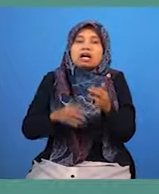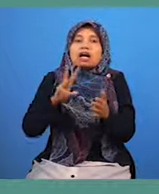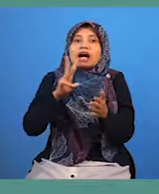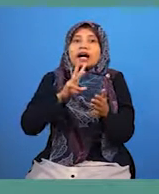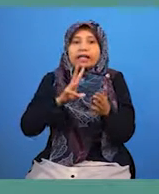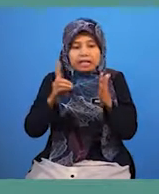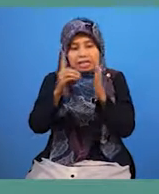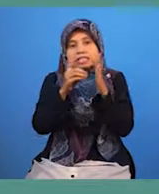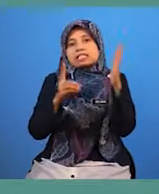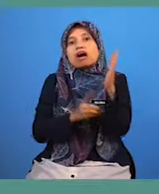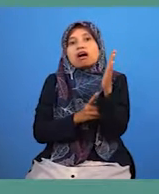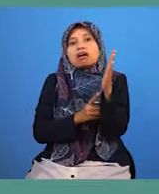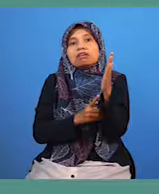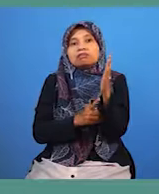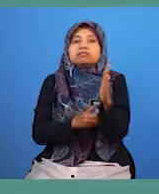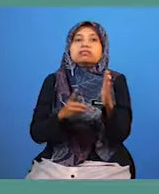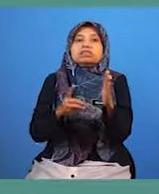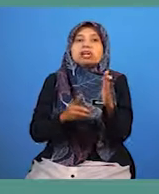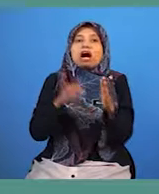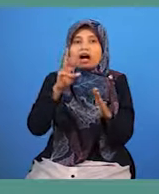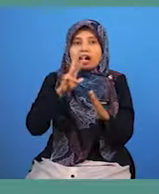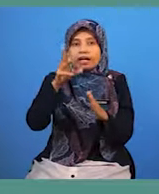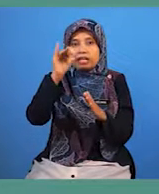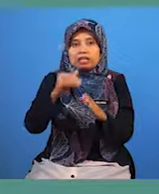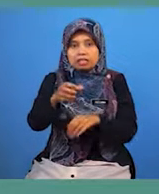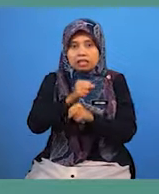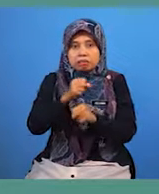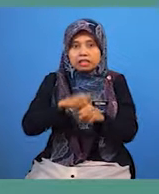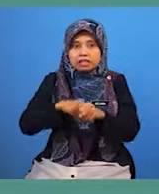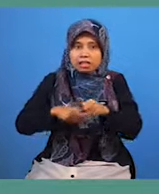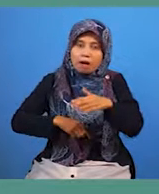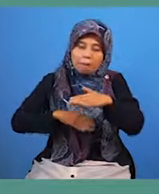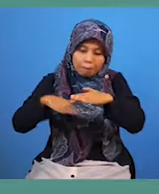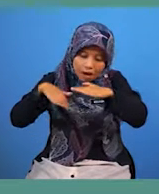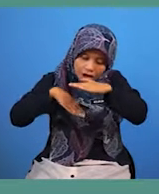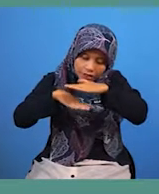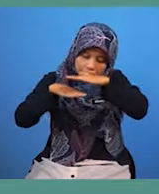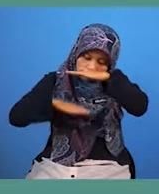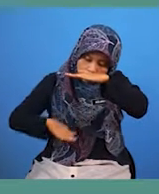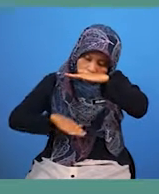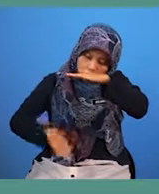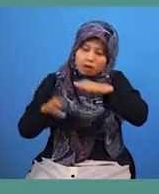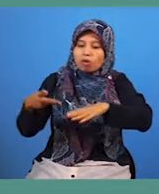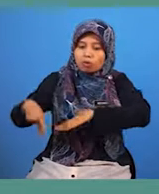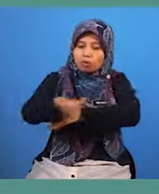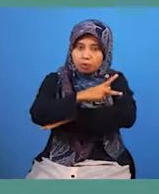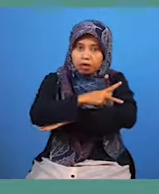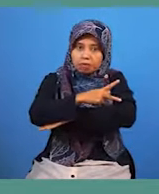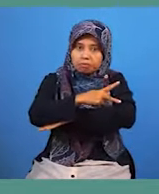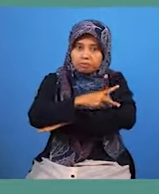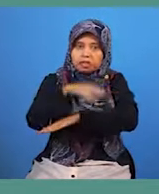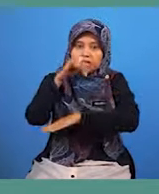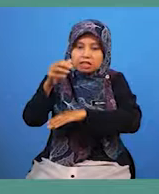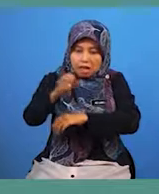dasar. Air dasar adalah air yang diambil di bahagian dasar kolam. Sampel air di dasar